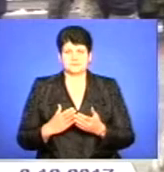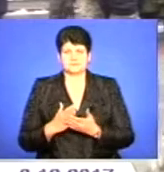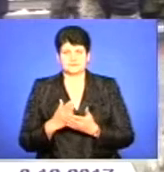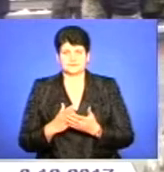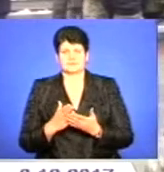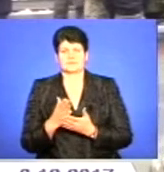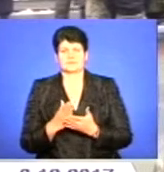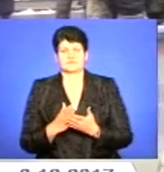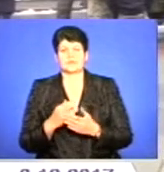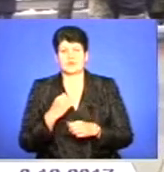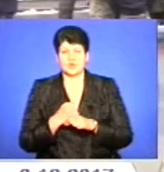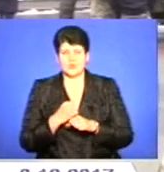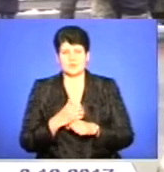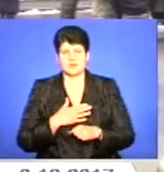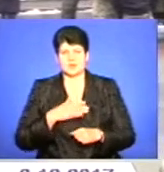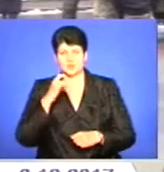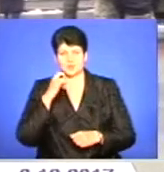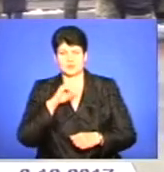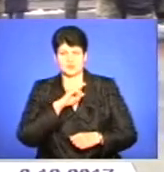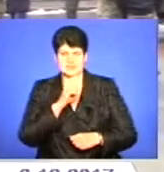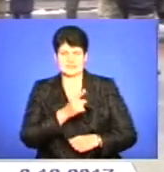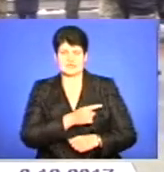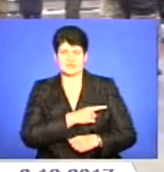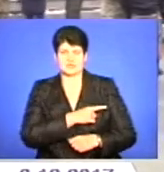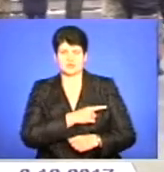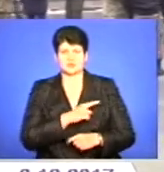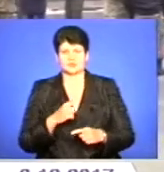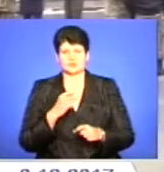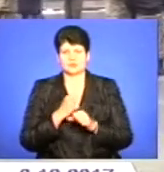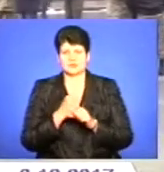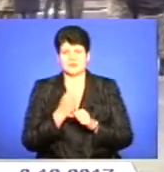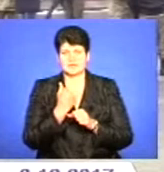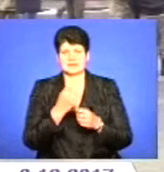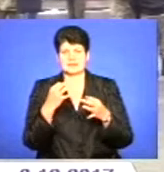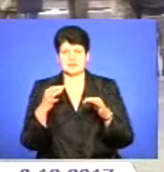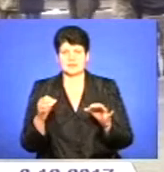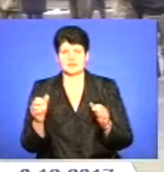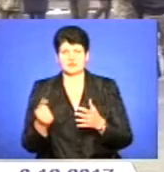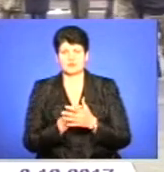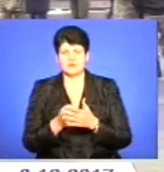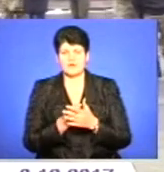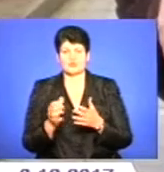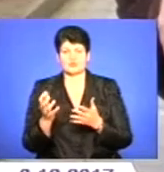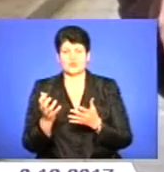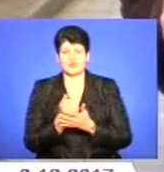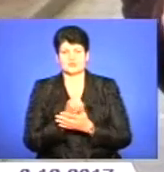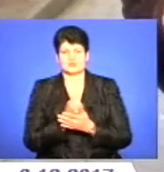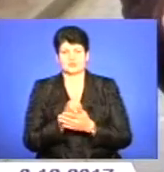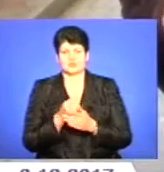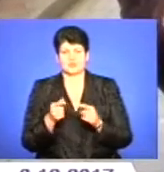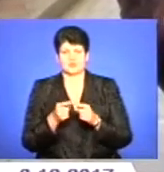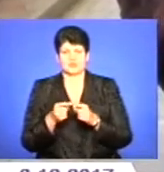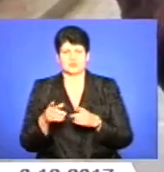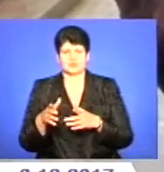плечах і роблять нашу Україну сильнішою, творять її незалежність і здобувають кожен клаптик землі на сході України. Одна з